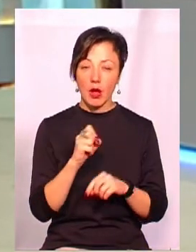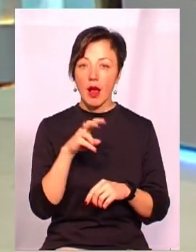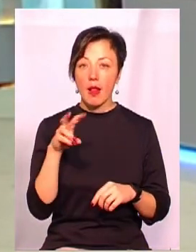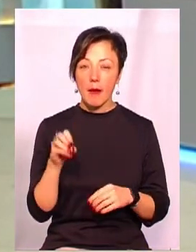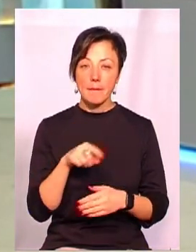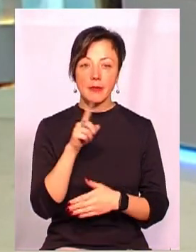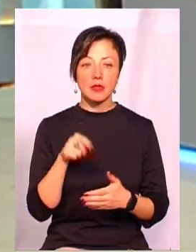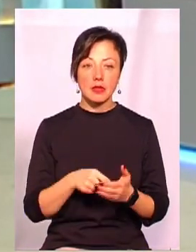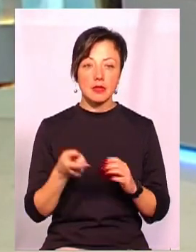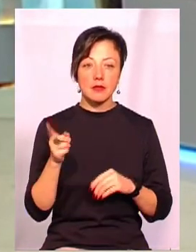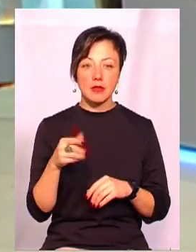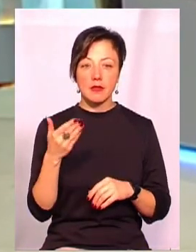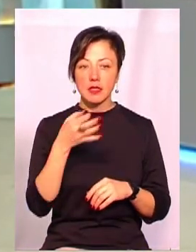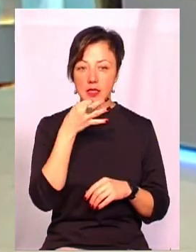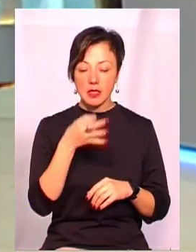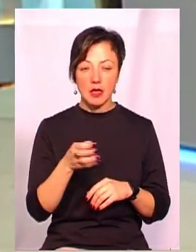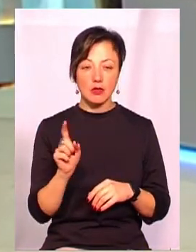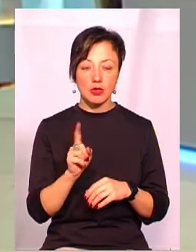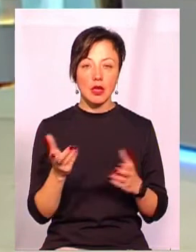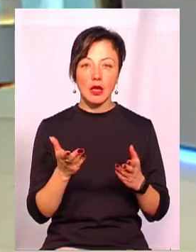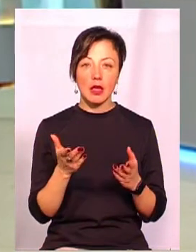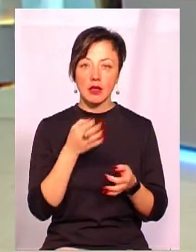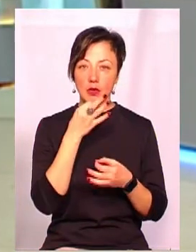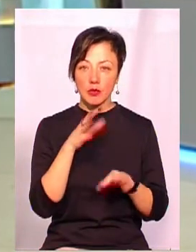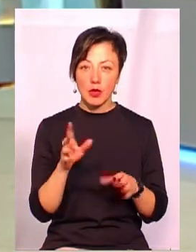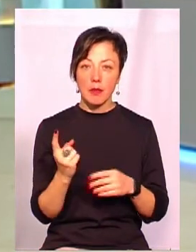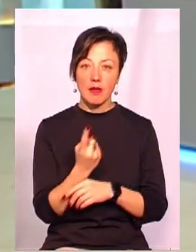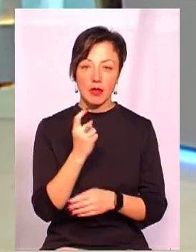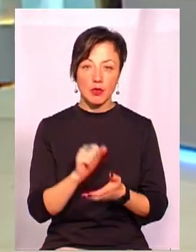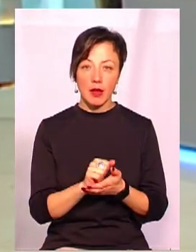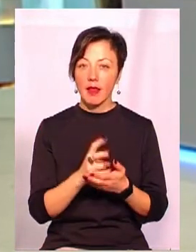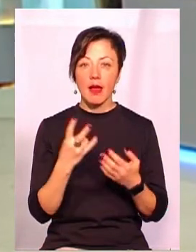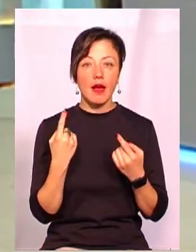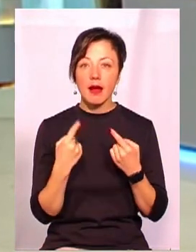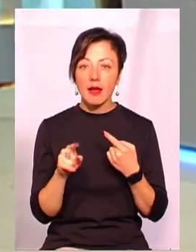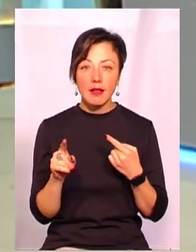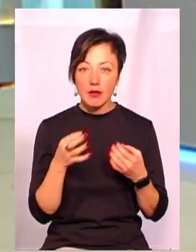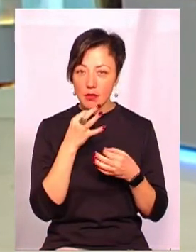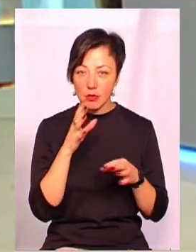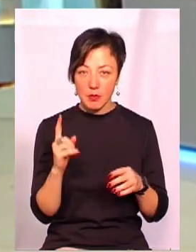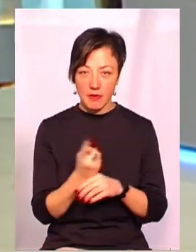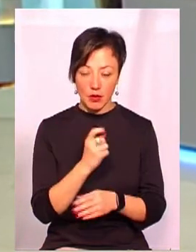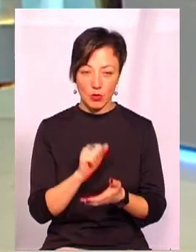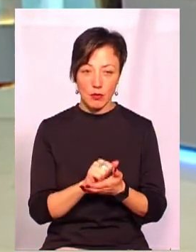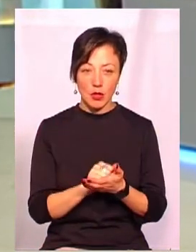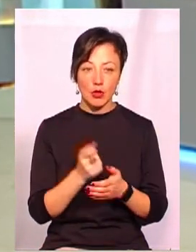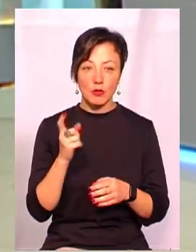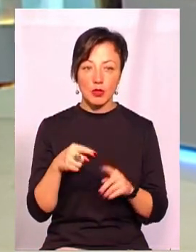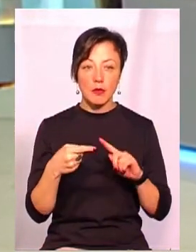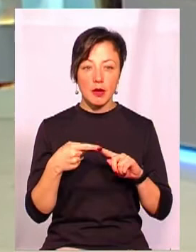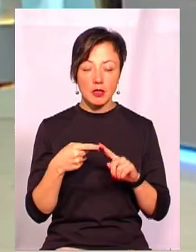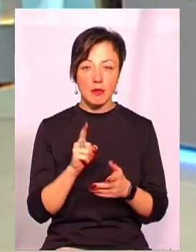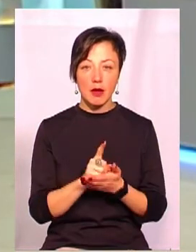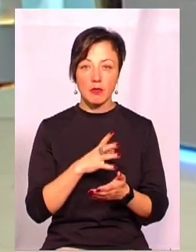питання в тім, от ви сказали, що який-небудь первинний документ. Та не який-небудь це буде первинний документ. Тому що,